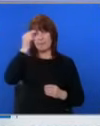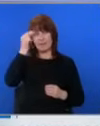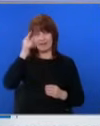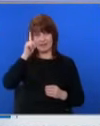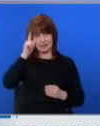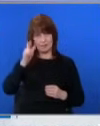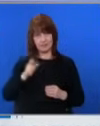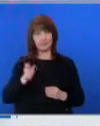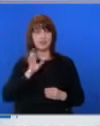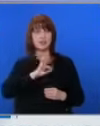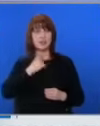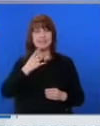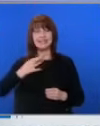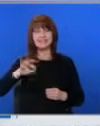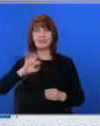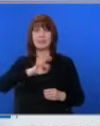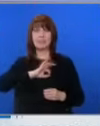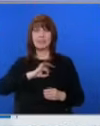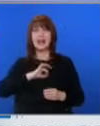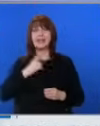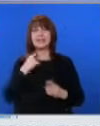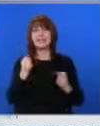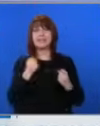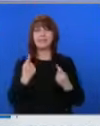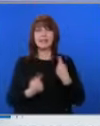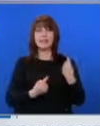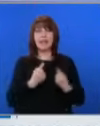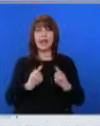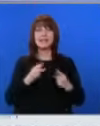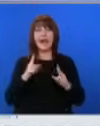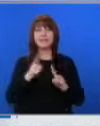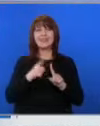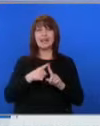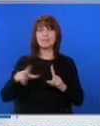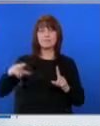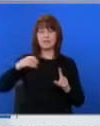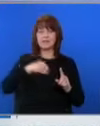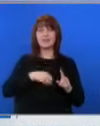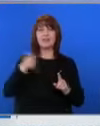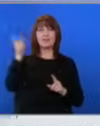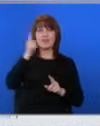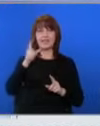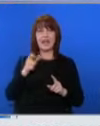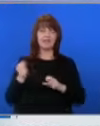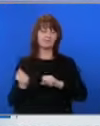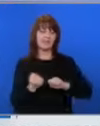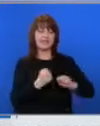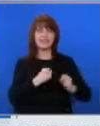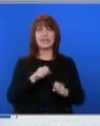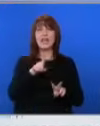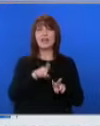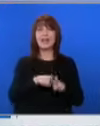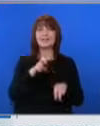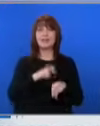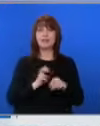Българка спечели златен медал на световните зимни игри за трансплантирани в Италия. Влюбената в ските и в живота Ирен Дикова се